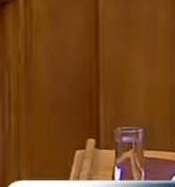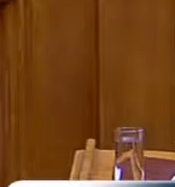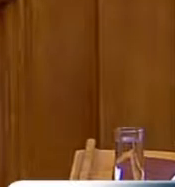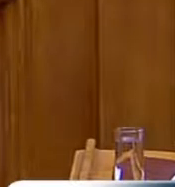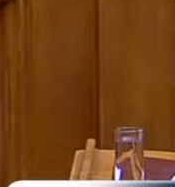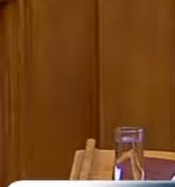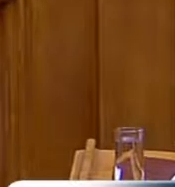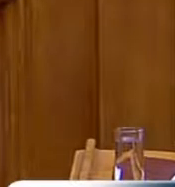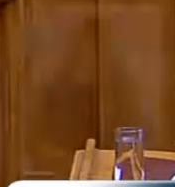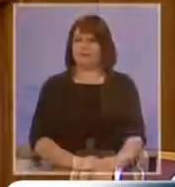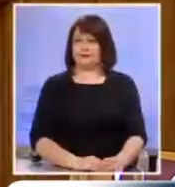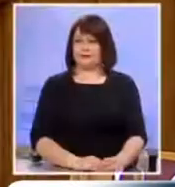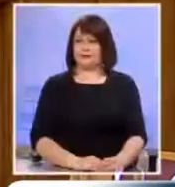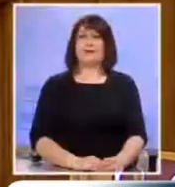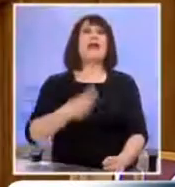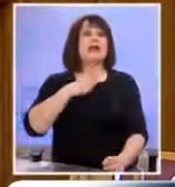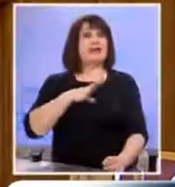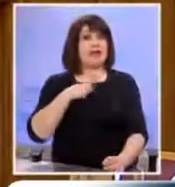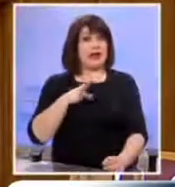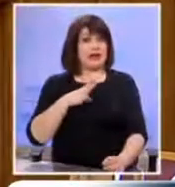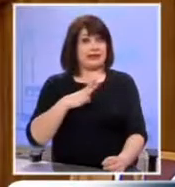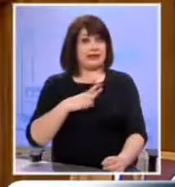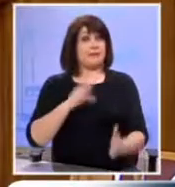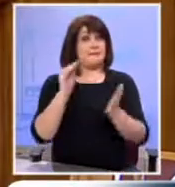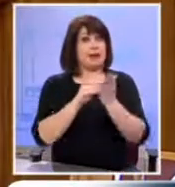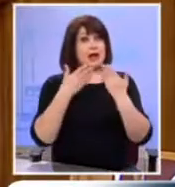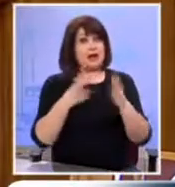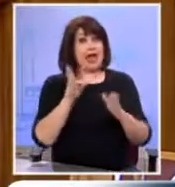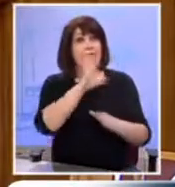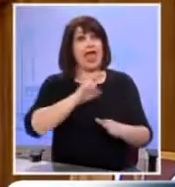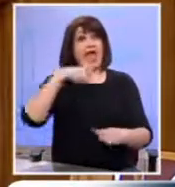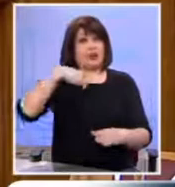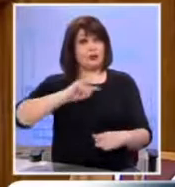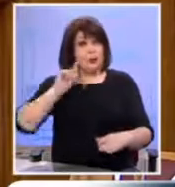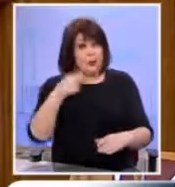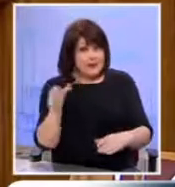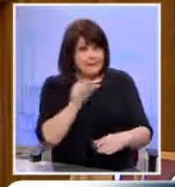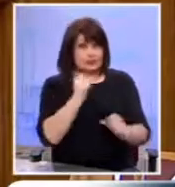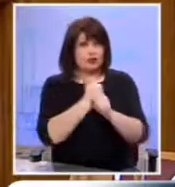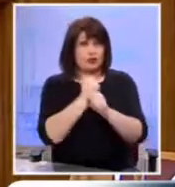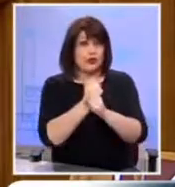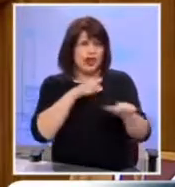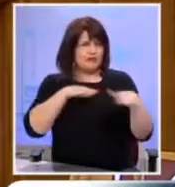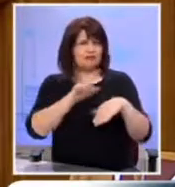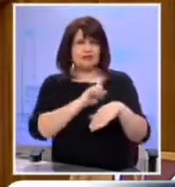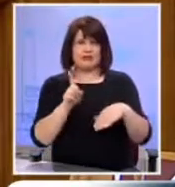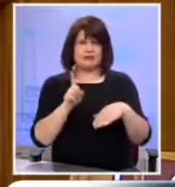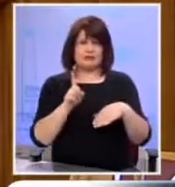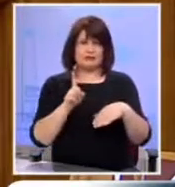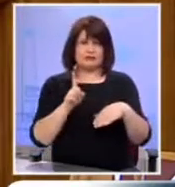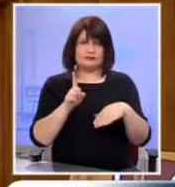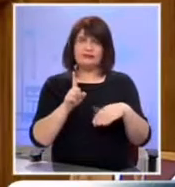ΕΡΤ? Θέλετε να γυρίσουν όλοι οι εργαζόμενοι στη δουλειά τους χωρίς εκδικητισμούς και